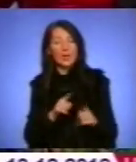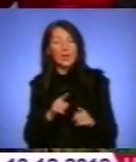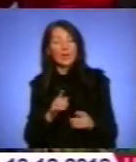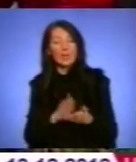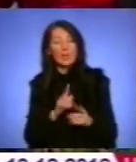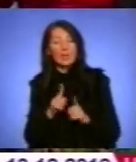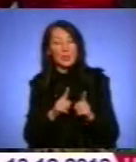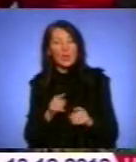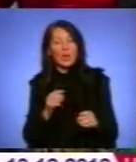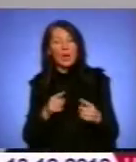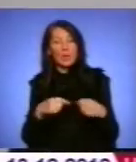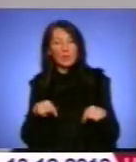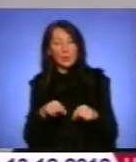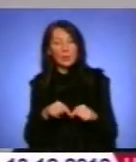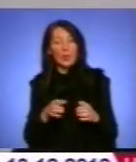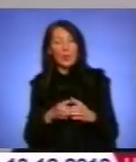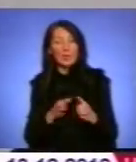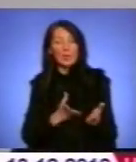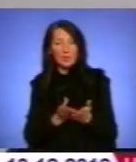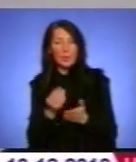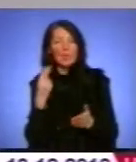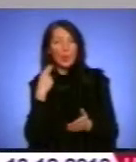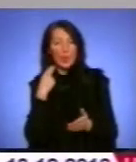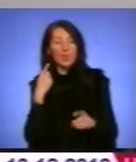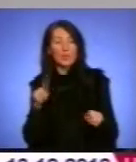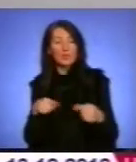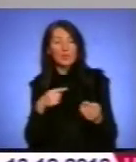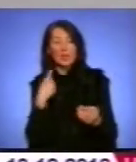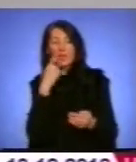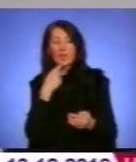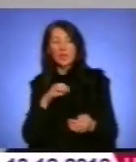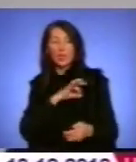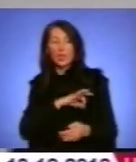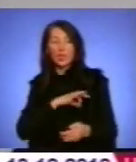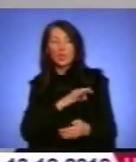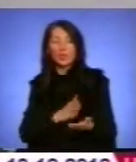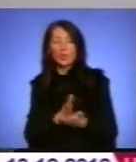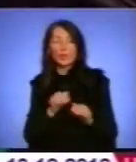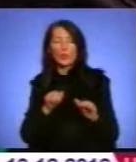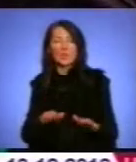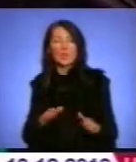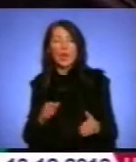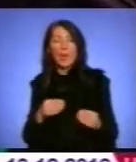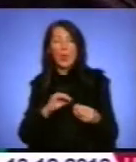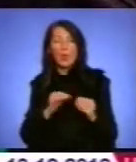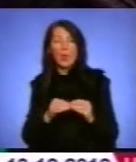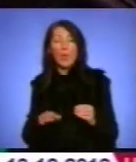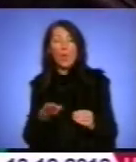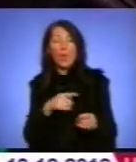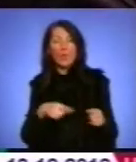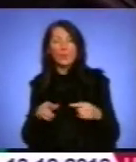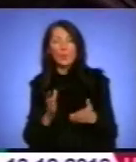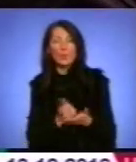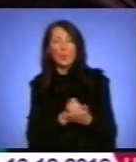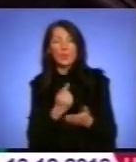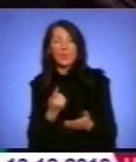команди. Зокрема, сплатили борги, створили власну юридичну службу, вирішили проблеми із футбольною базою у Великих Гаях. Тому